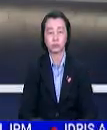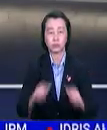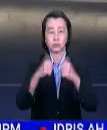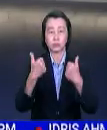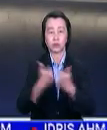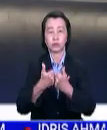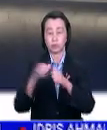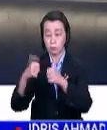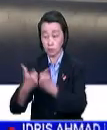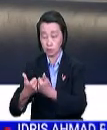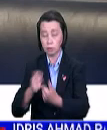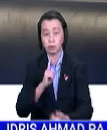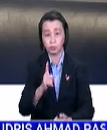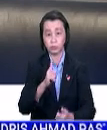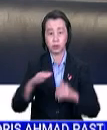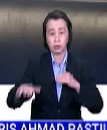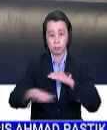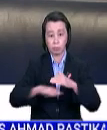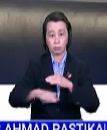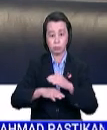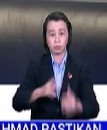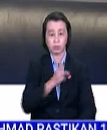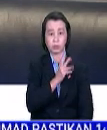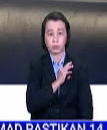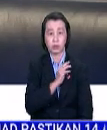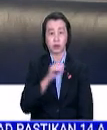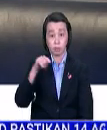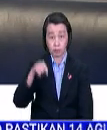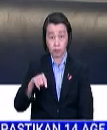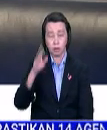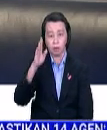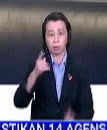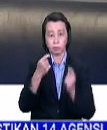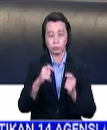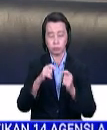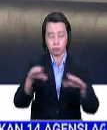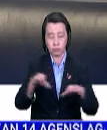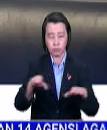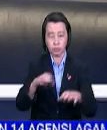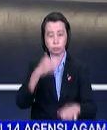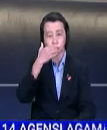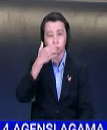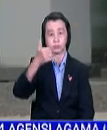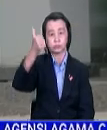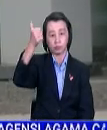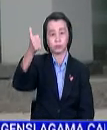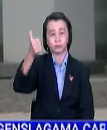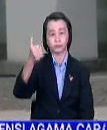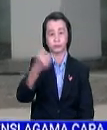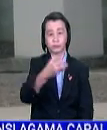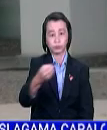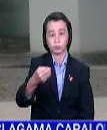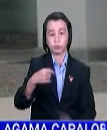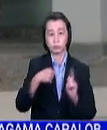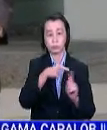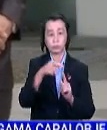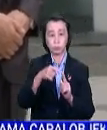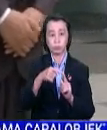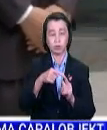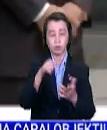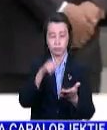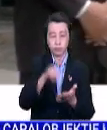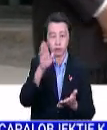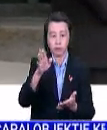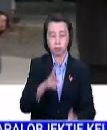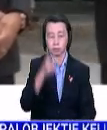Agensi-agensi Islam di bawah kementerian kita ni kita akan cuba untuk laksanakan terbaik. Dan apabila situ baru